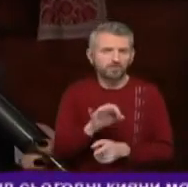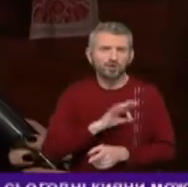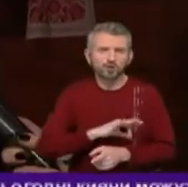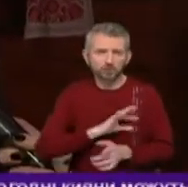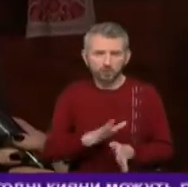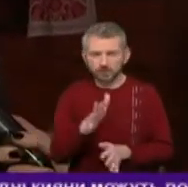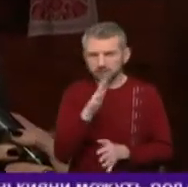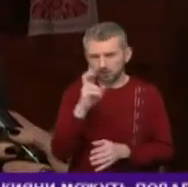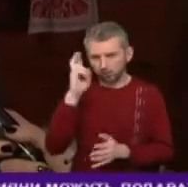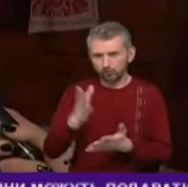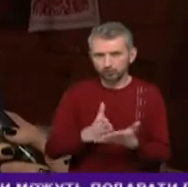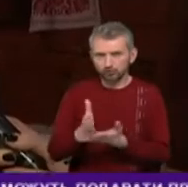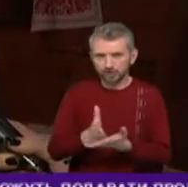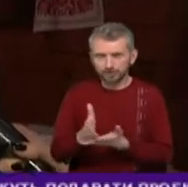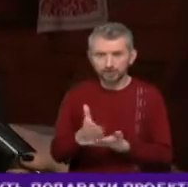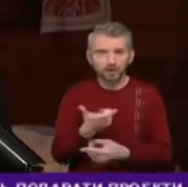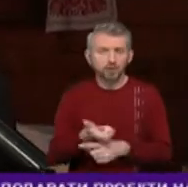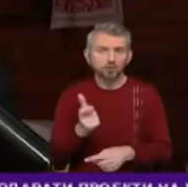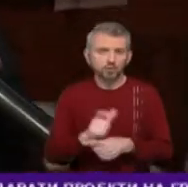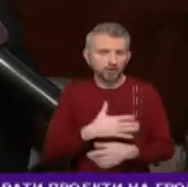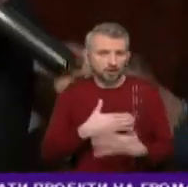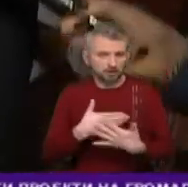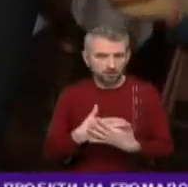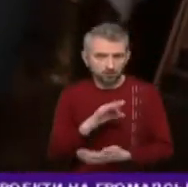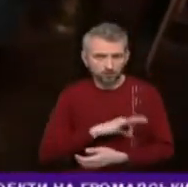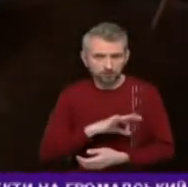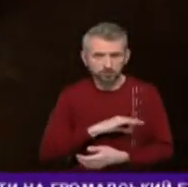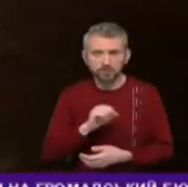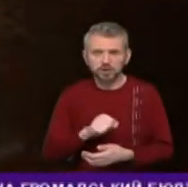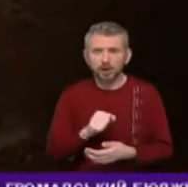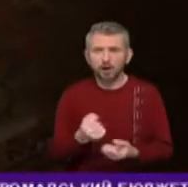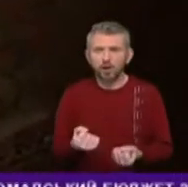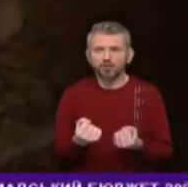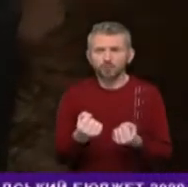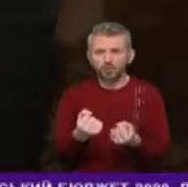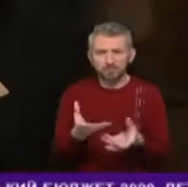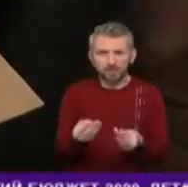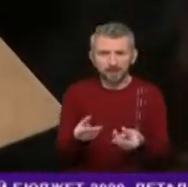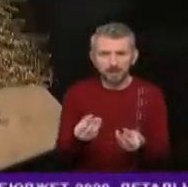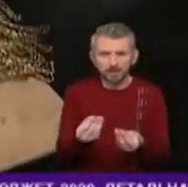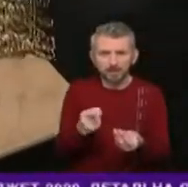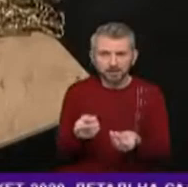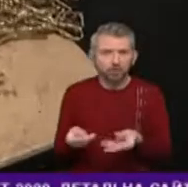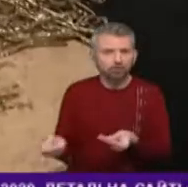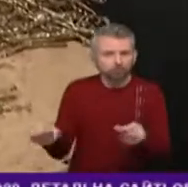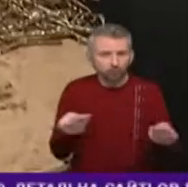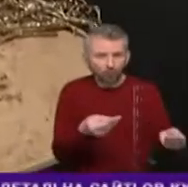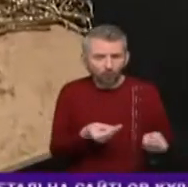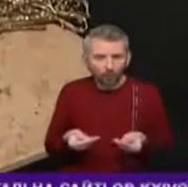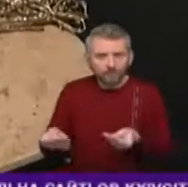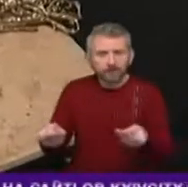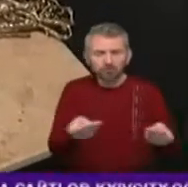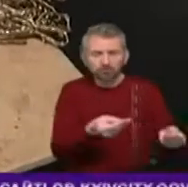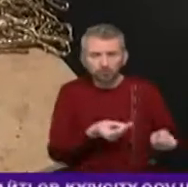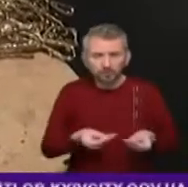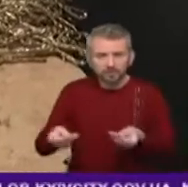під час богослужінь, досить таки активно, а основа вона м'якенька, її носять. І носять, обносять навколо